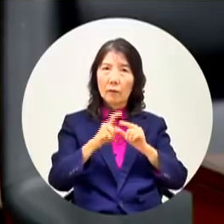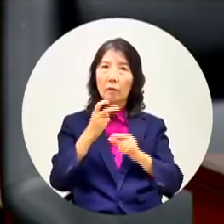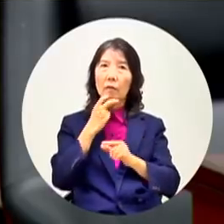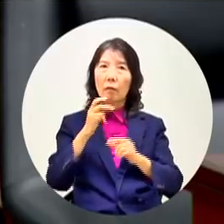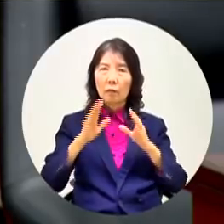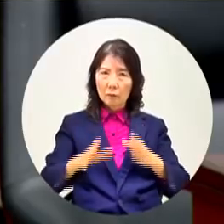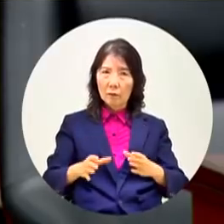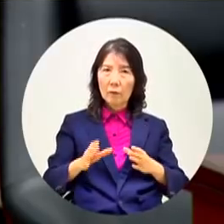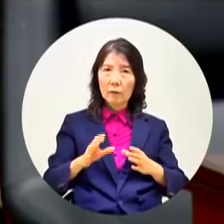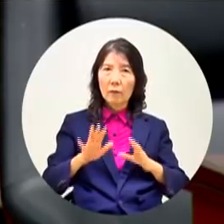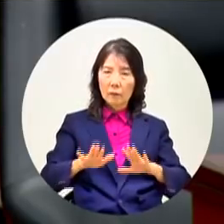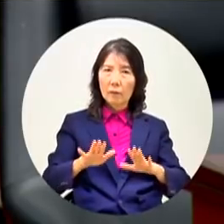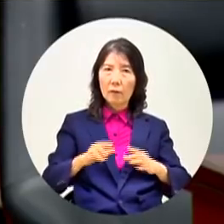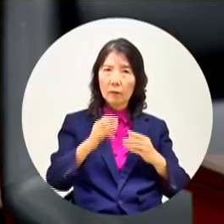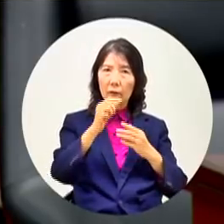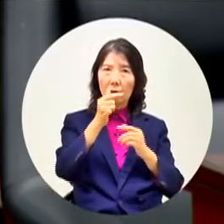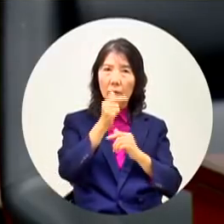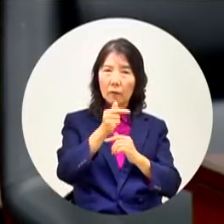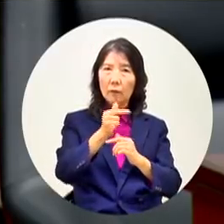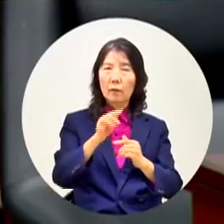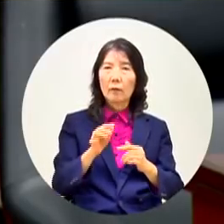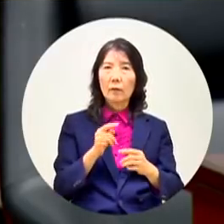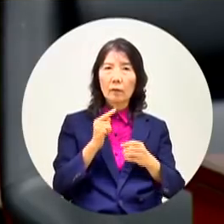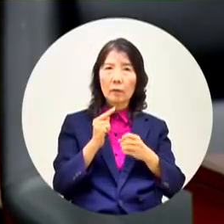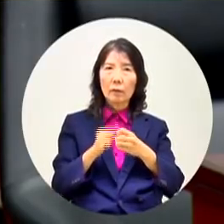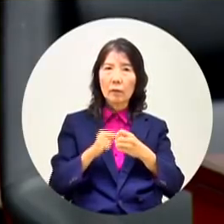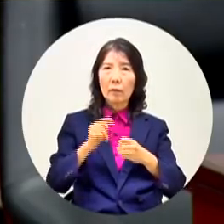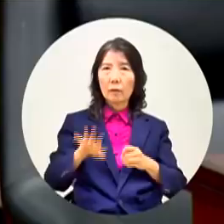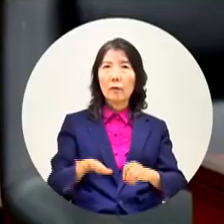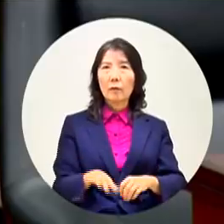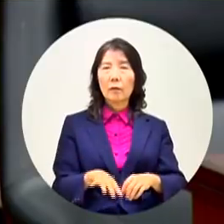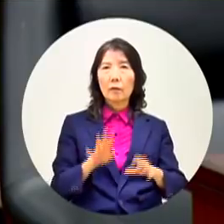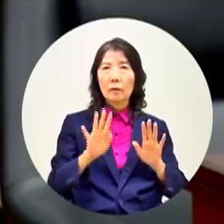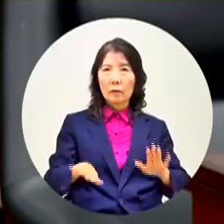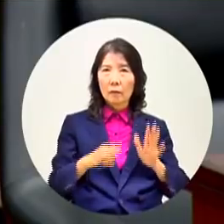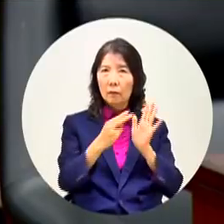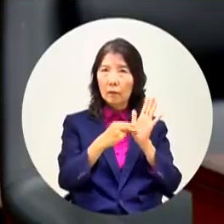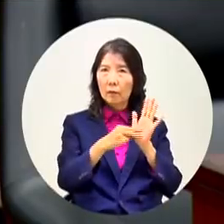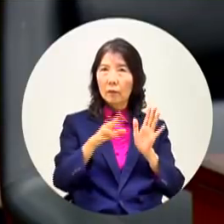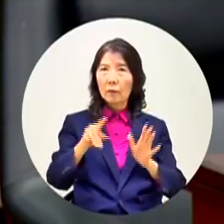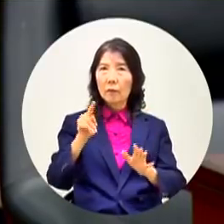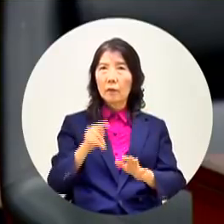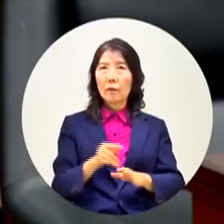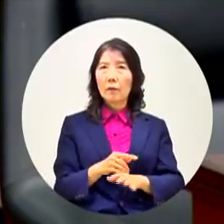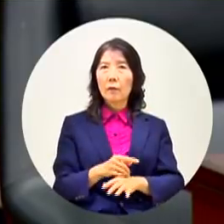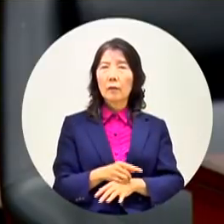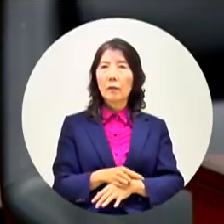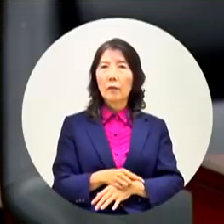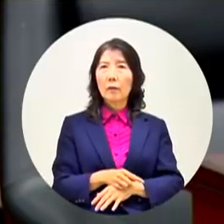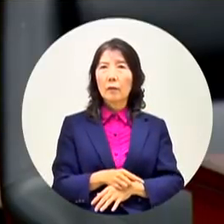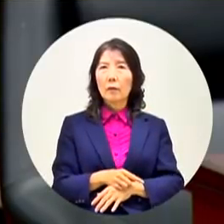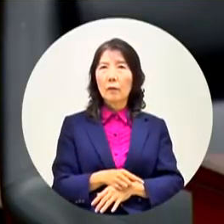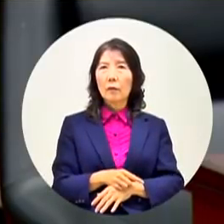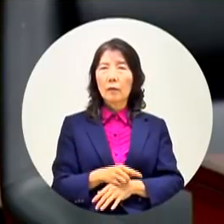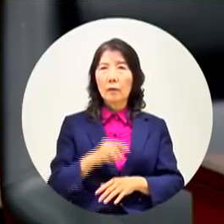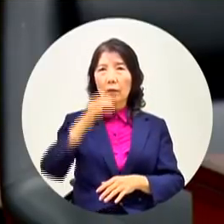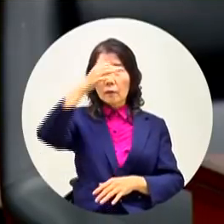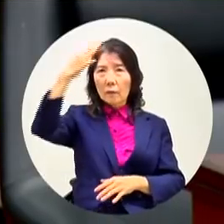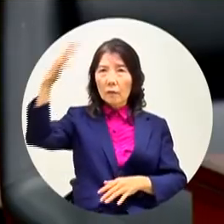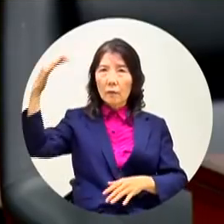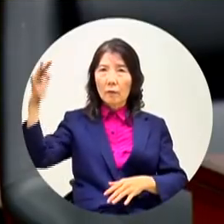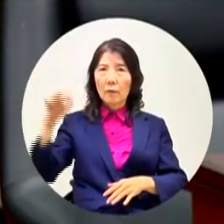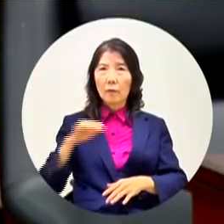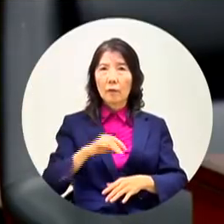目前的标准吼。啊，我直接先举一个嘞吼，这目前啊，我相信咱凤山